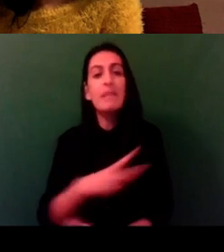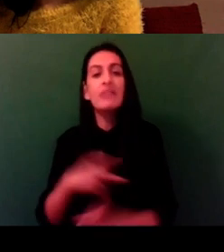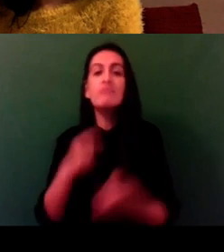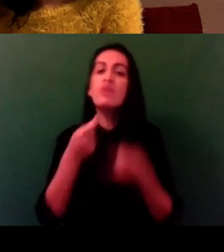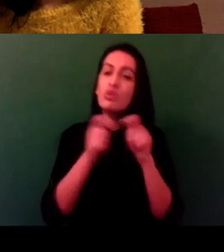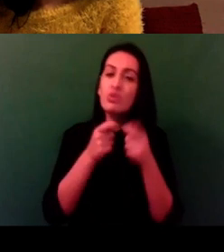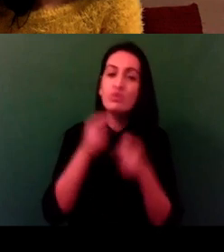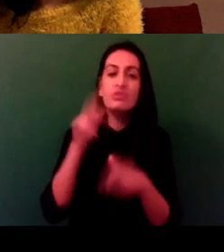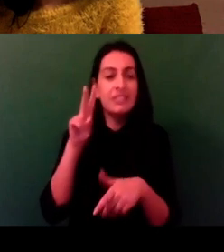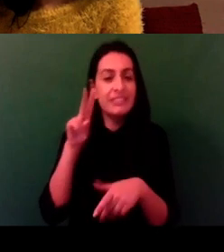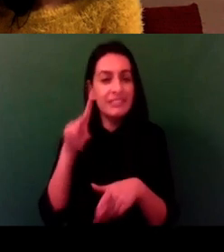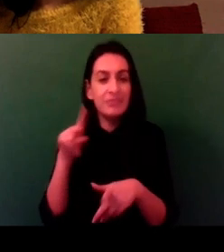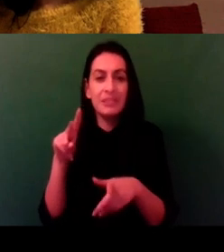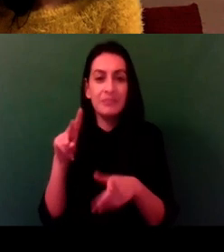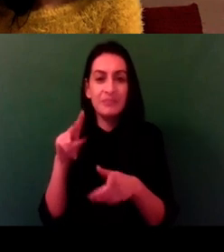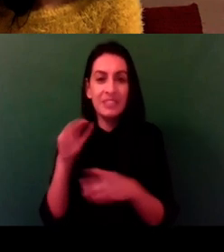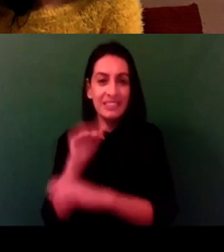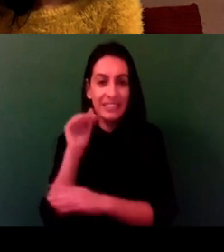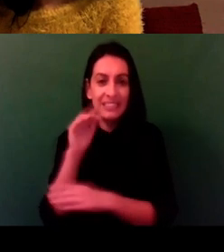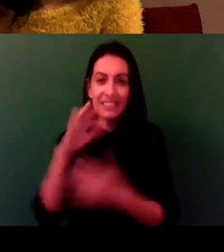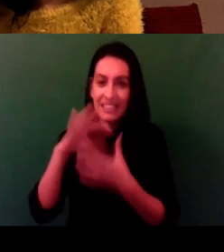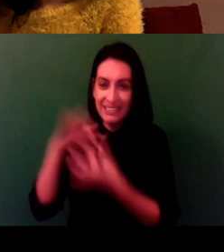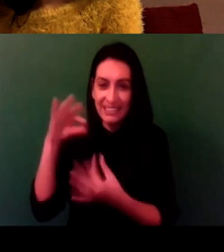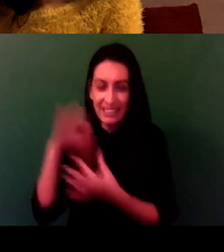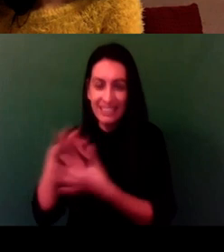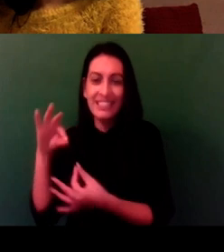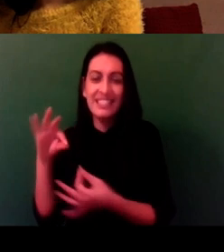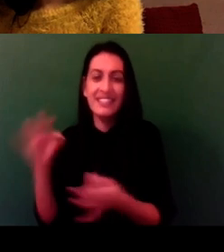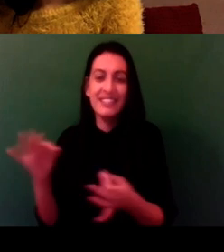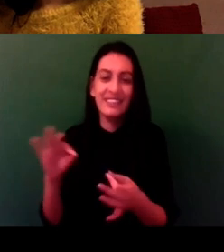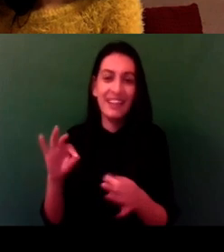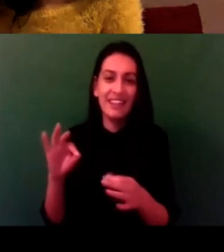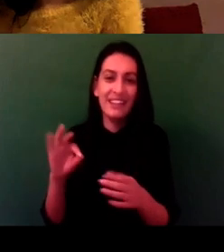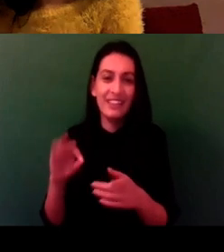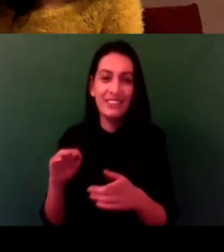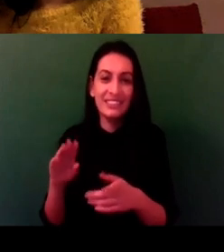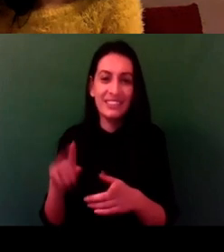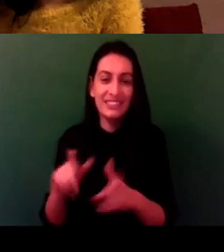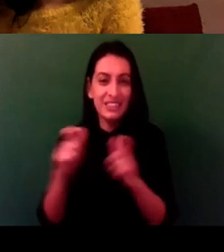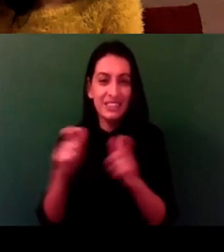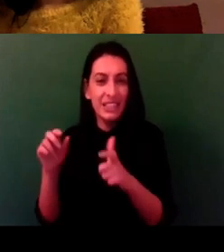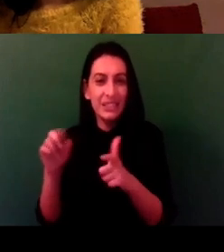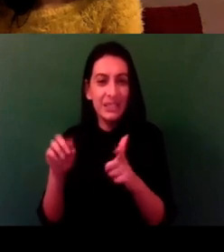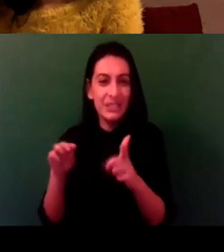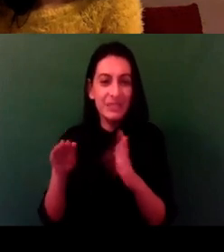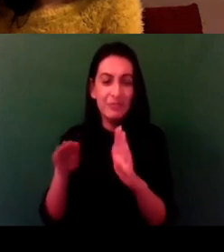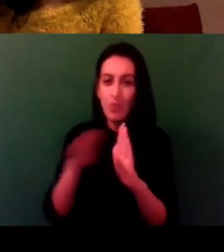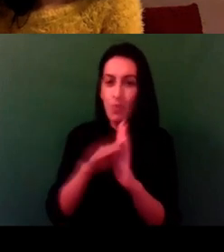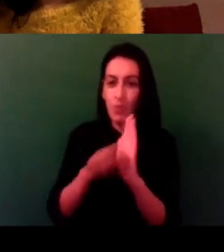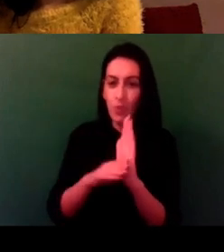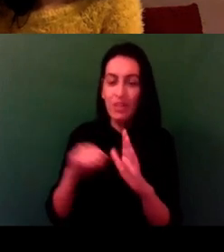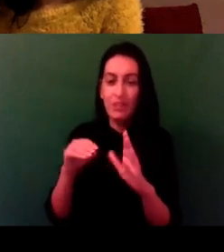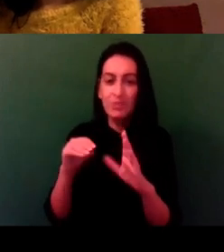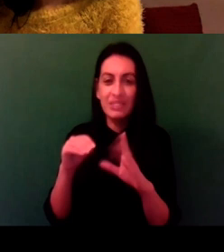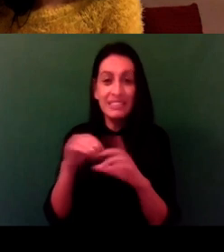olarak onu hep hissetmişimdir. Şehir plancılarıyla kamu yönetimcileri arasında yani o planın teknik kuralları veya mimarlığın